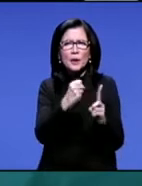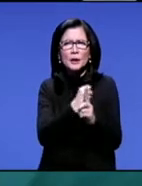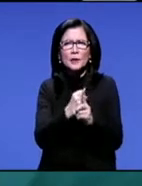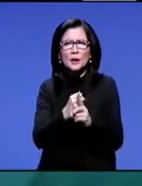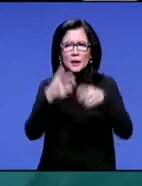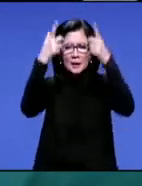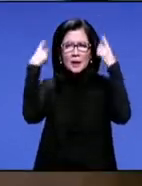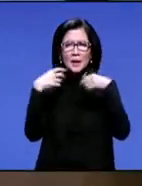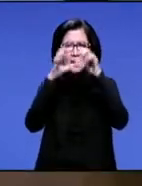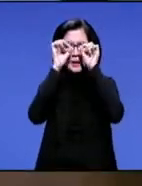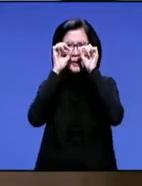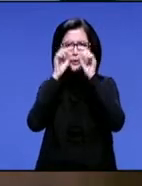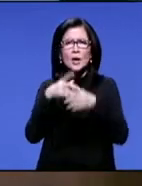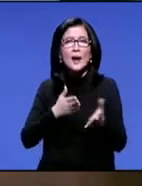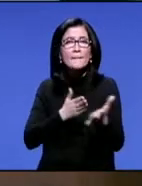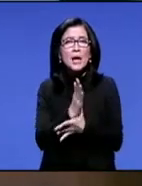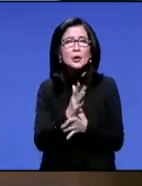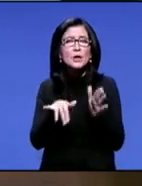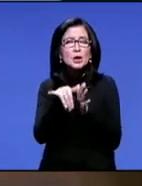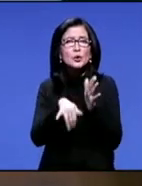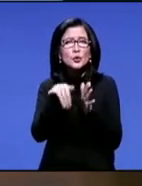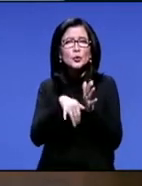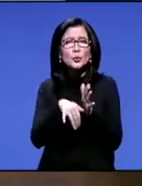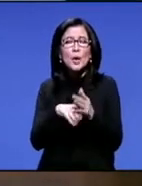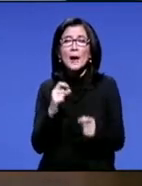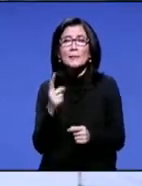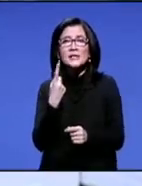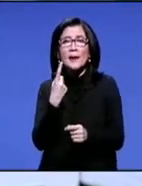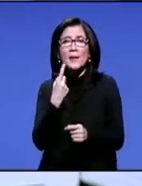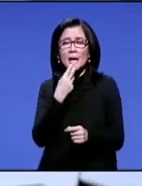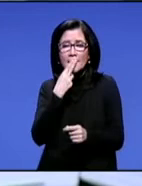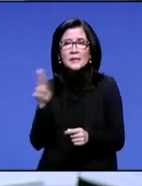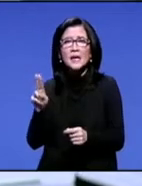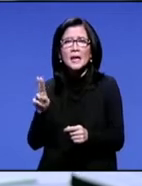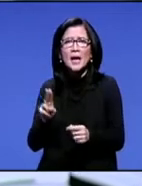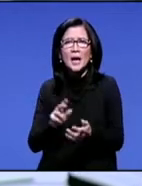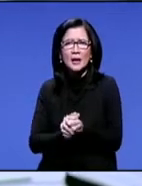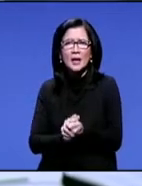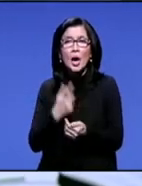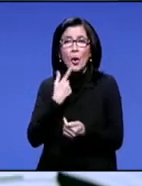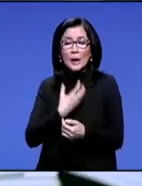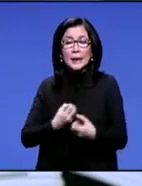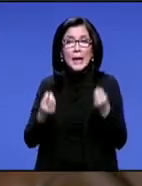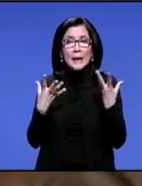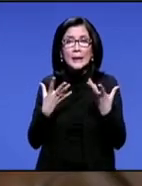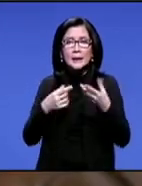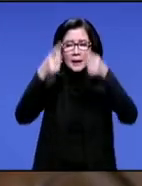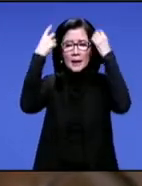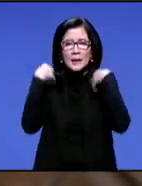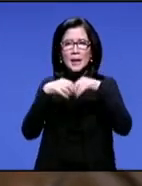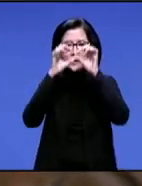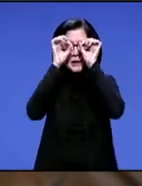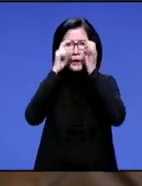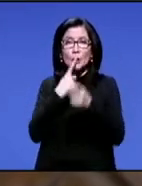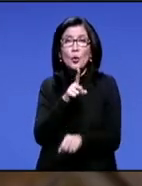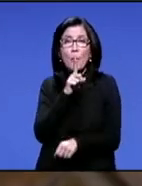channel YouTube di laptop miliknya. Amin yang semula percaya terkejut saat mengetahui jika pengakuan Ratna adalah bohong. Amin berharap ibunda